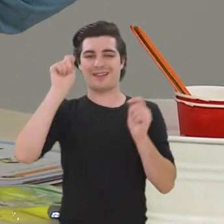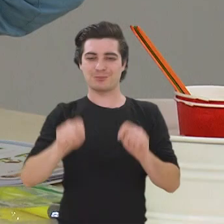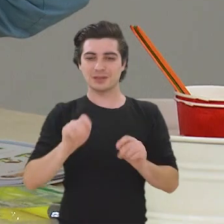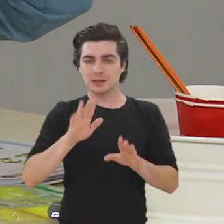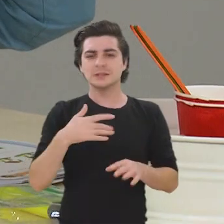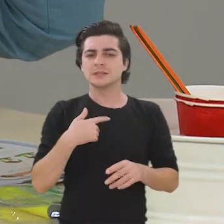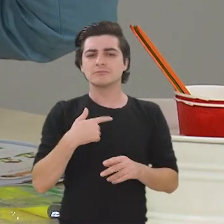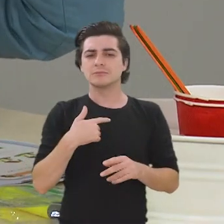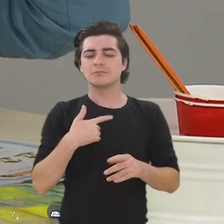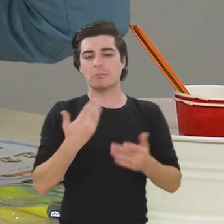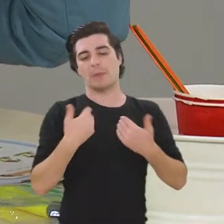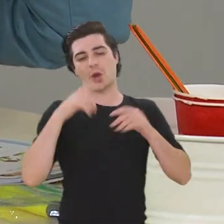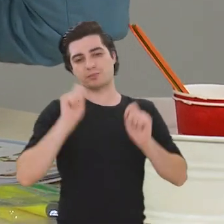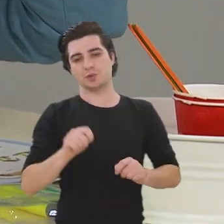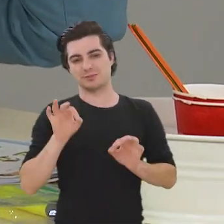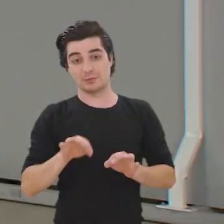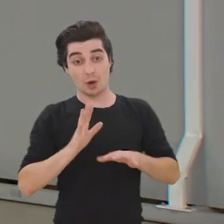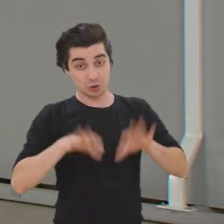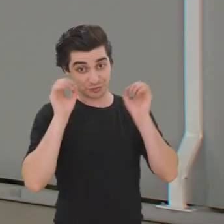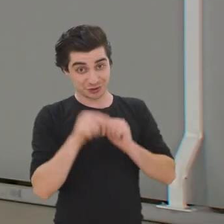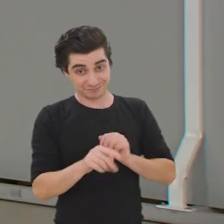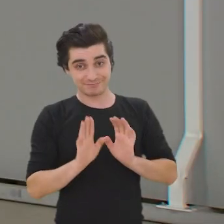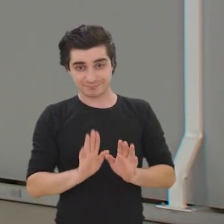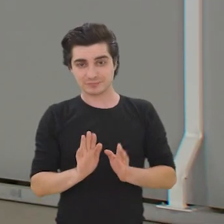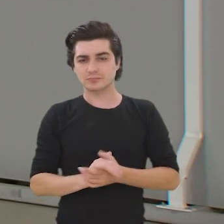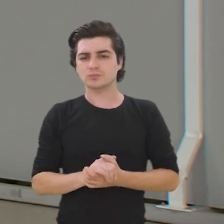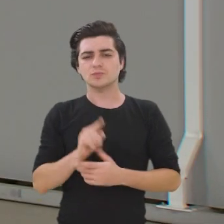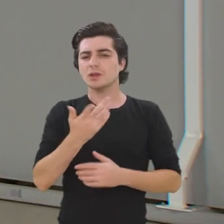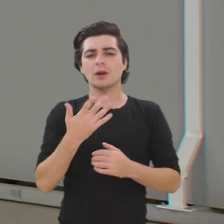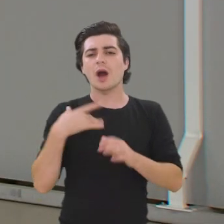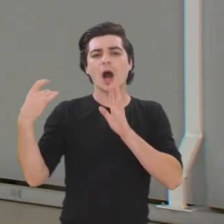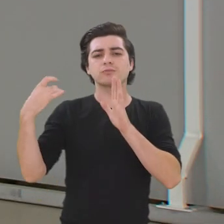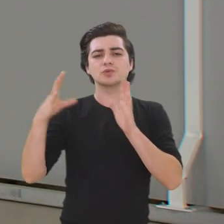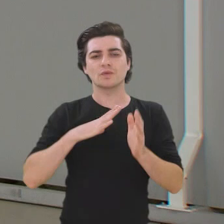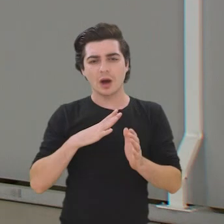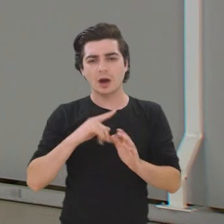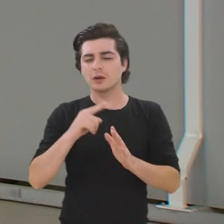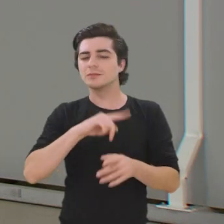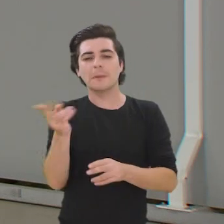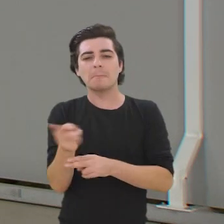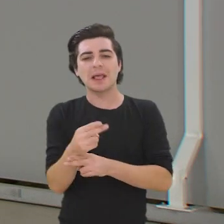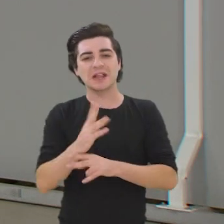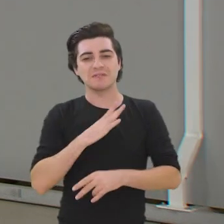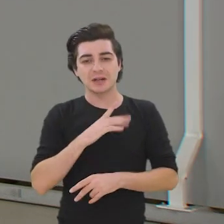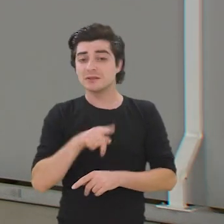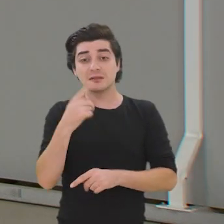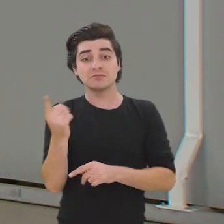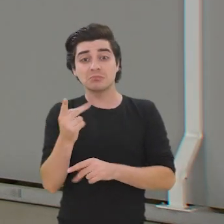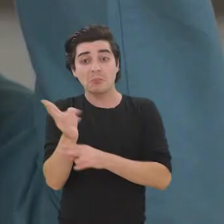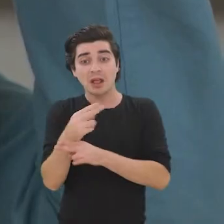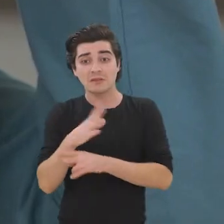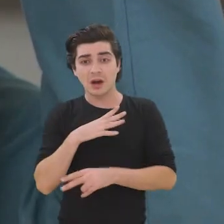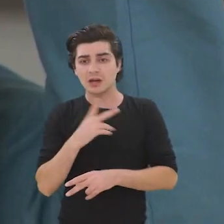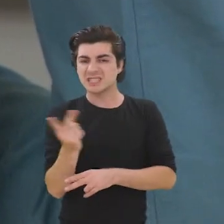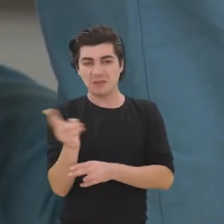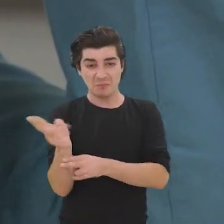işaretledi. Sıradaki ne? Ben yapıyorum. Hazır mısın? Hı. Burada bir karpuz var. Burada bir balık ve burada da bir balık.